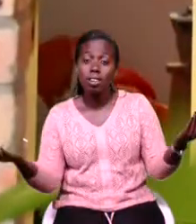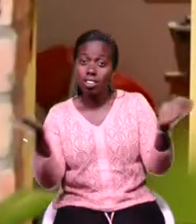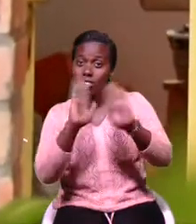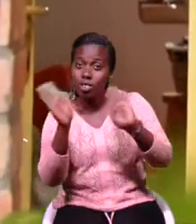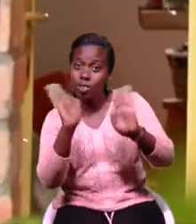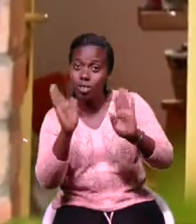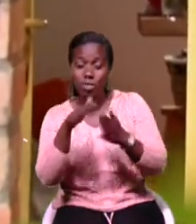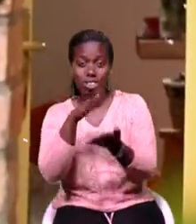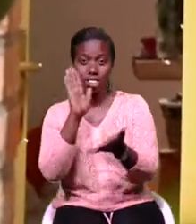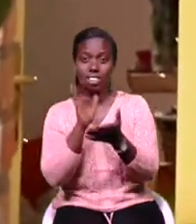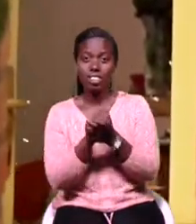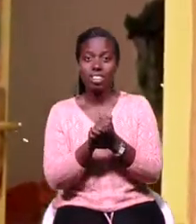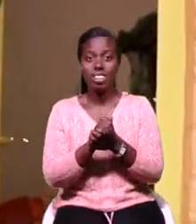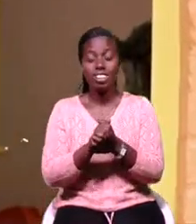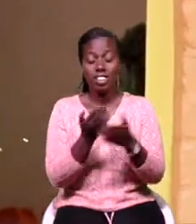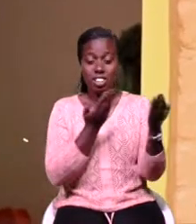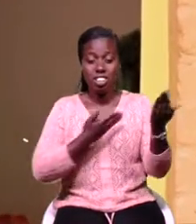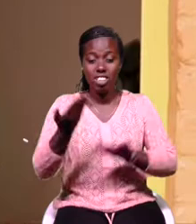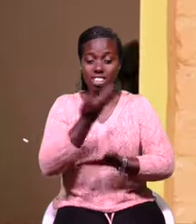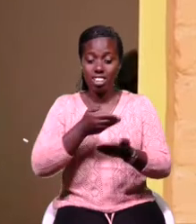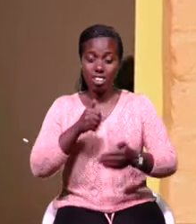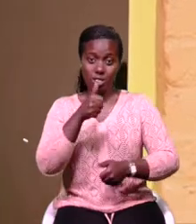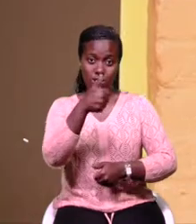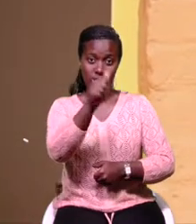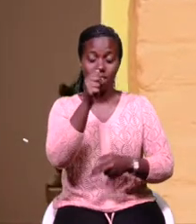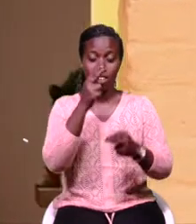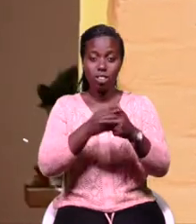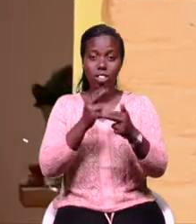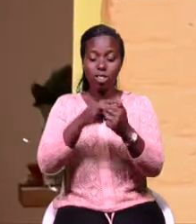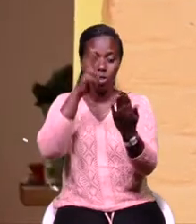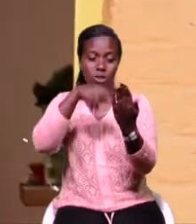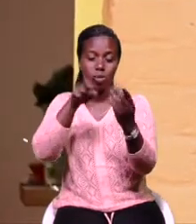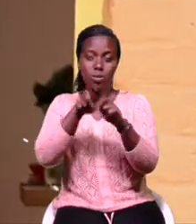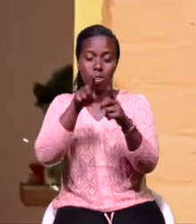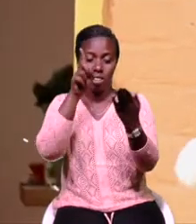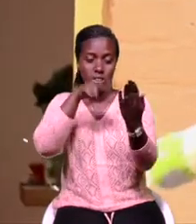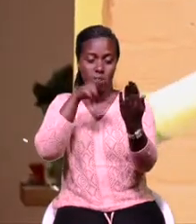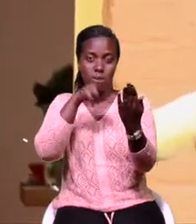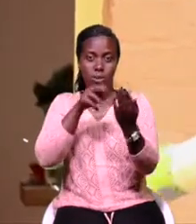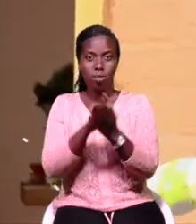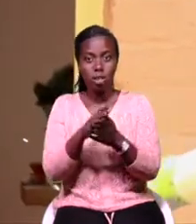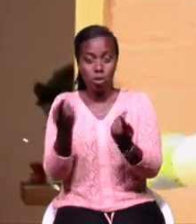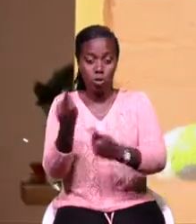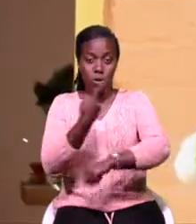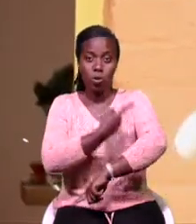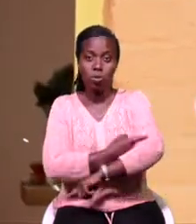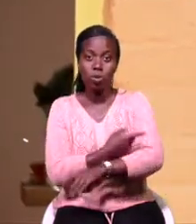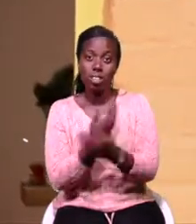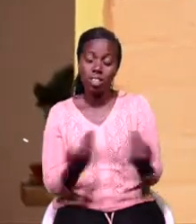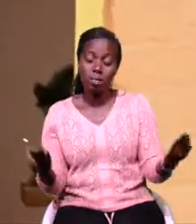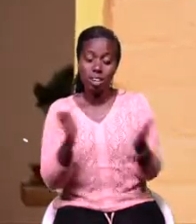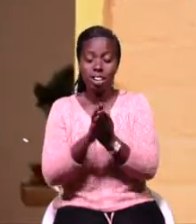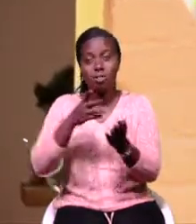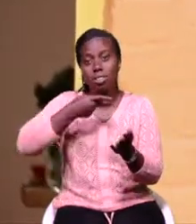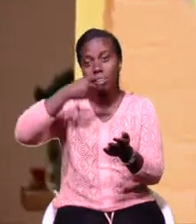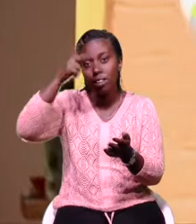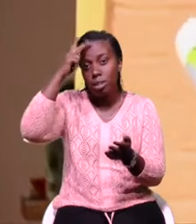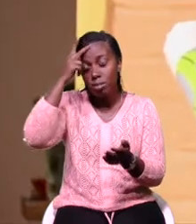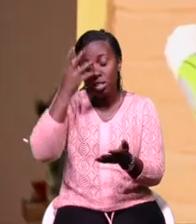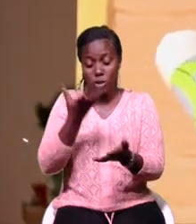Abana turabashuje cyane. Nicyo kiganiro cyanyu cyitwa Soma Some. Rero uyu munsi abana